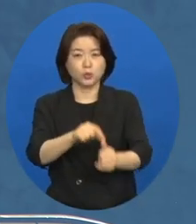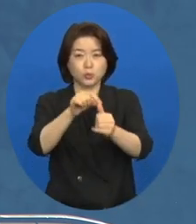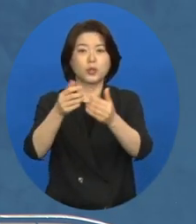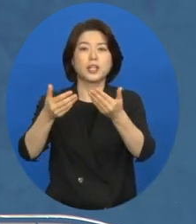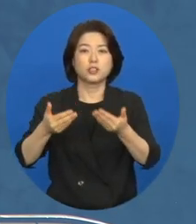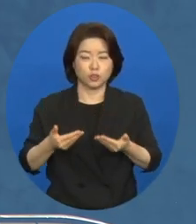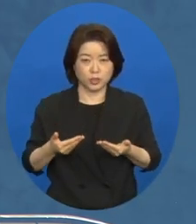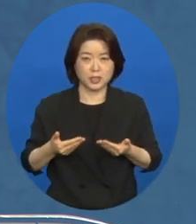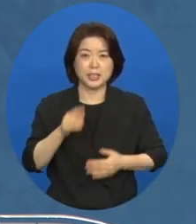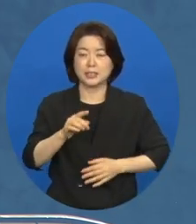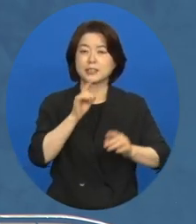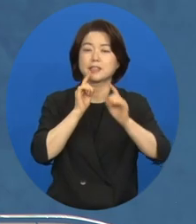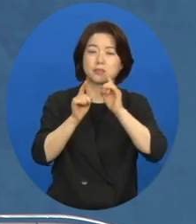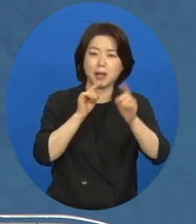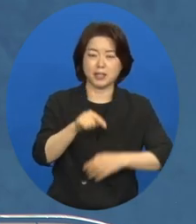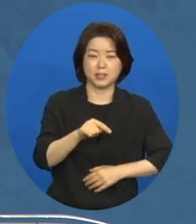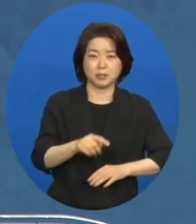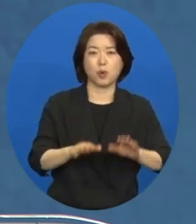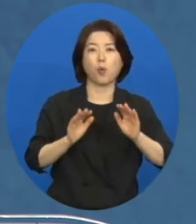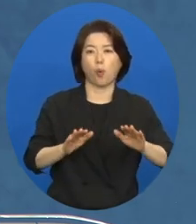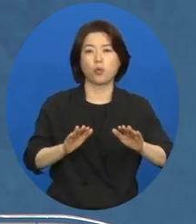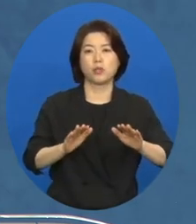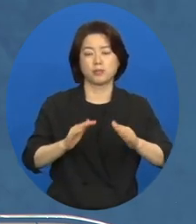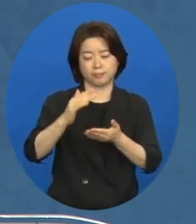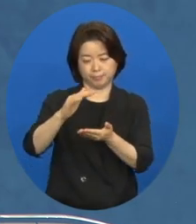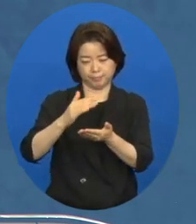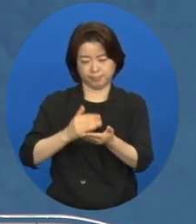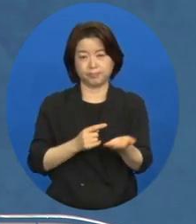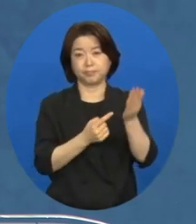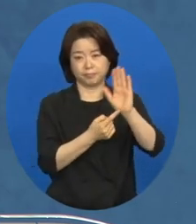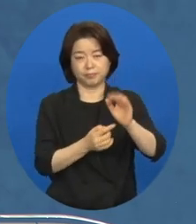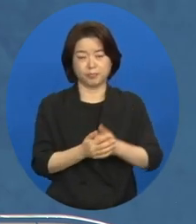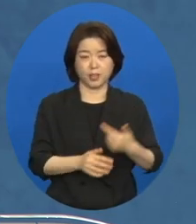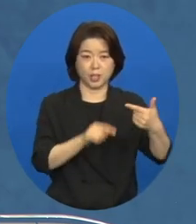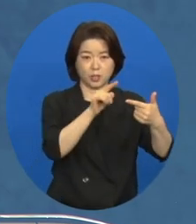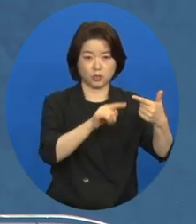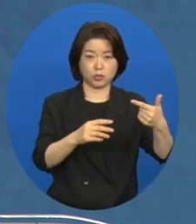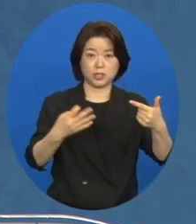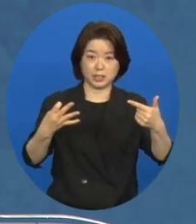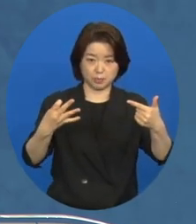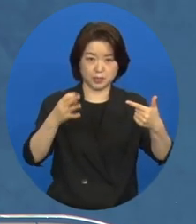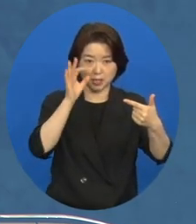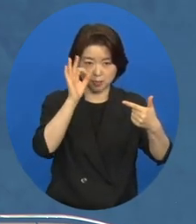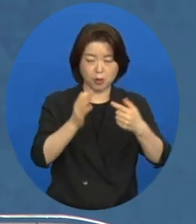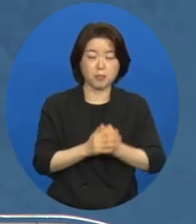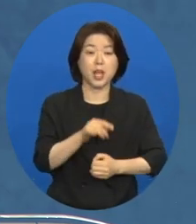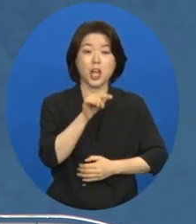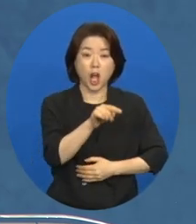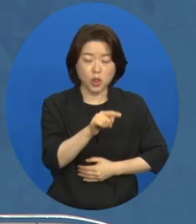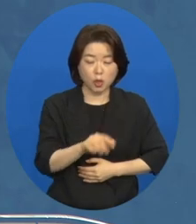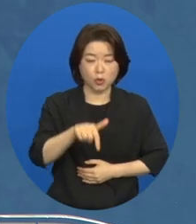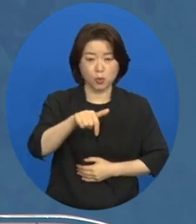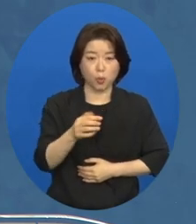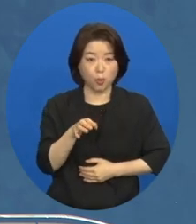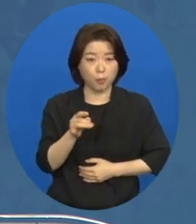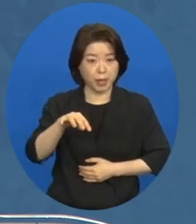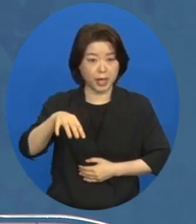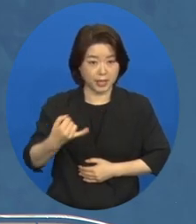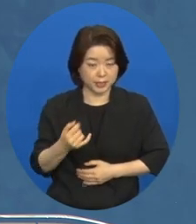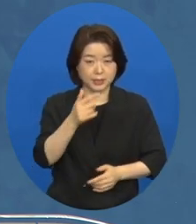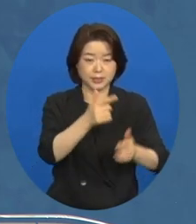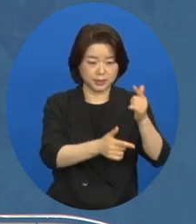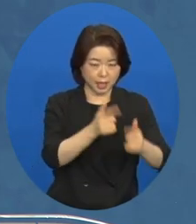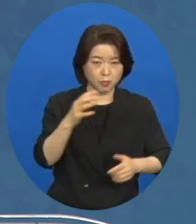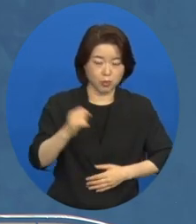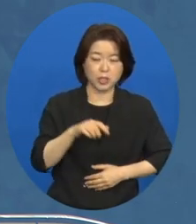구원하시려는 그 말씀을 이렇게 오늘 하십니다. 6장 14절 말씀에 너는 고페르 나무로 너를